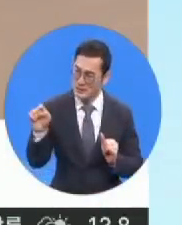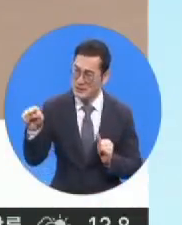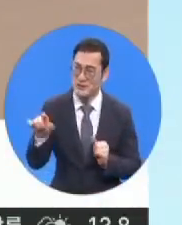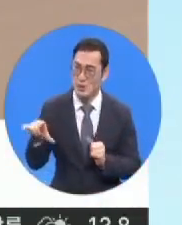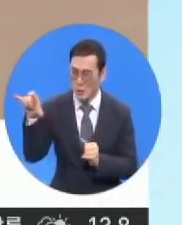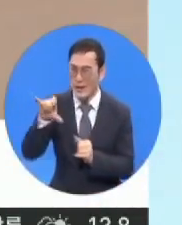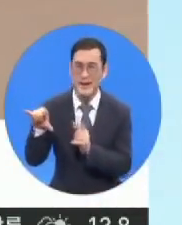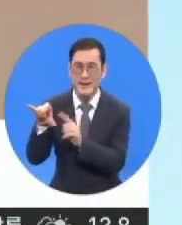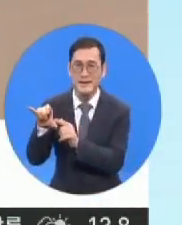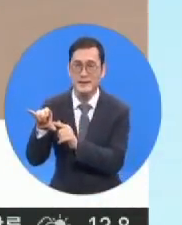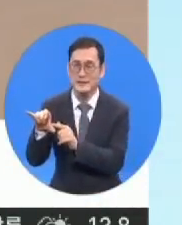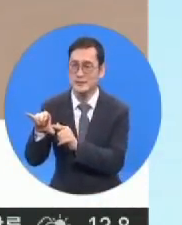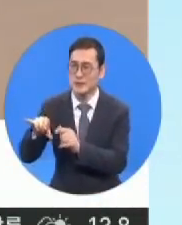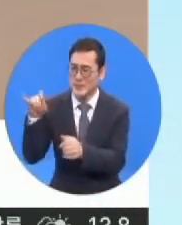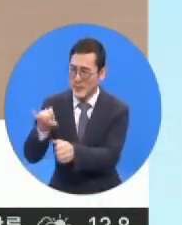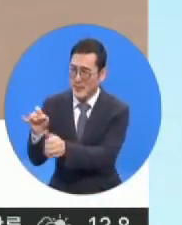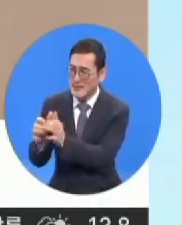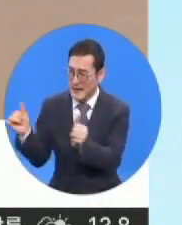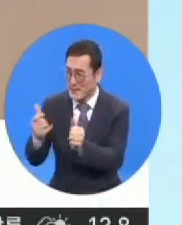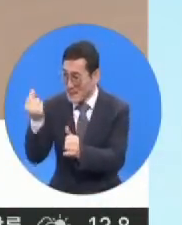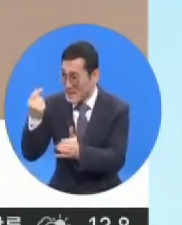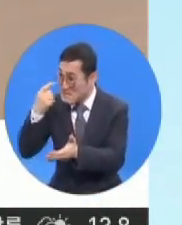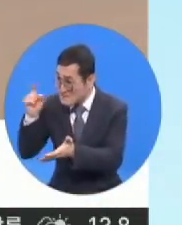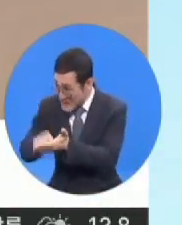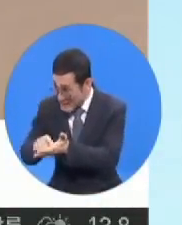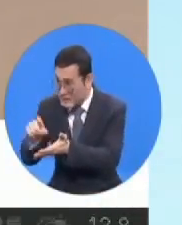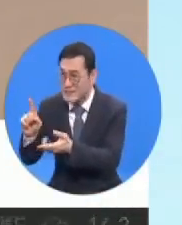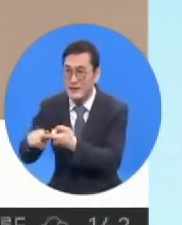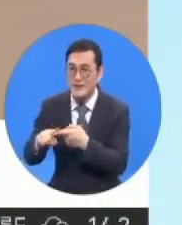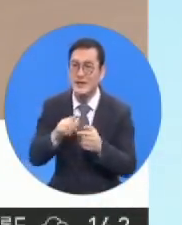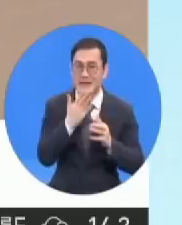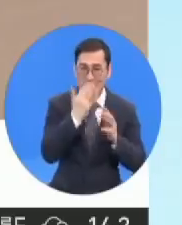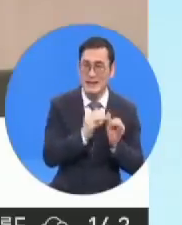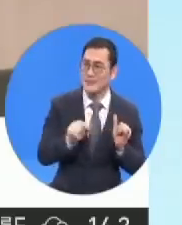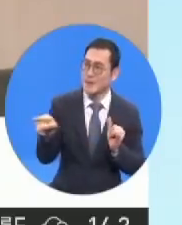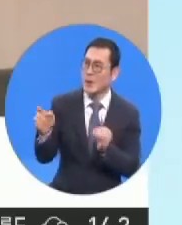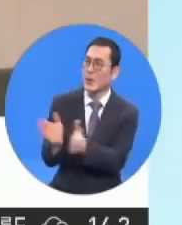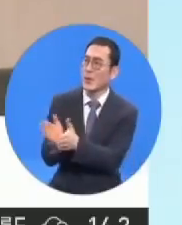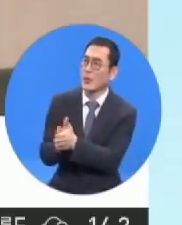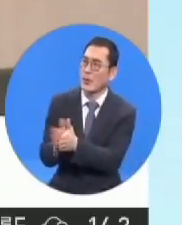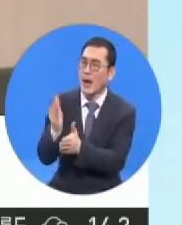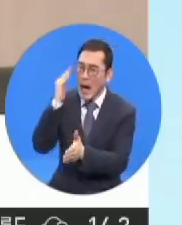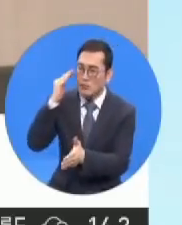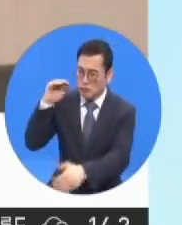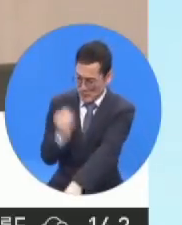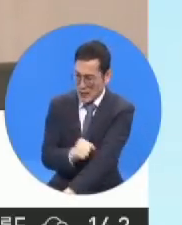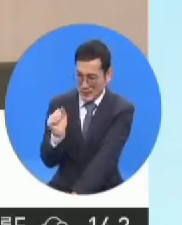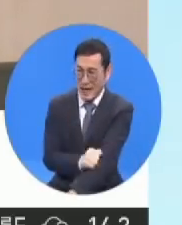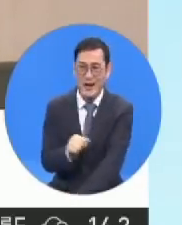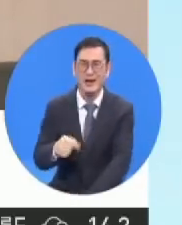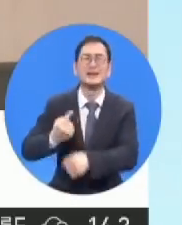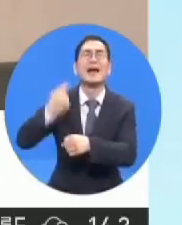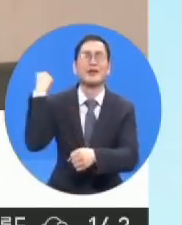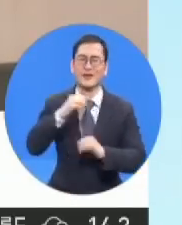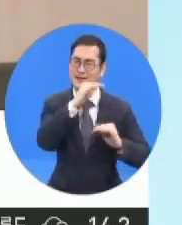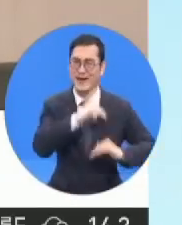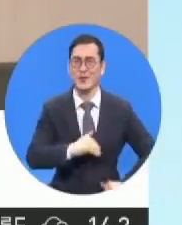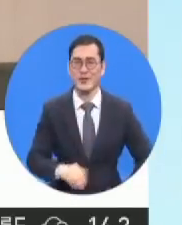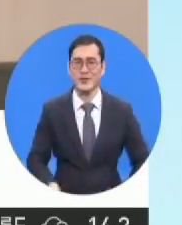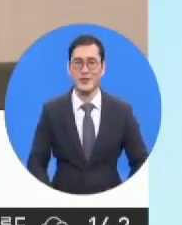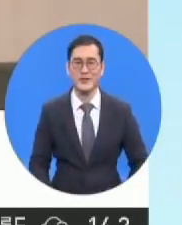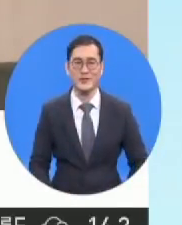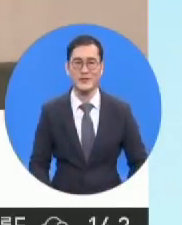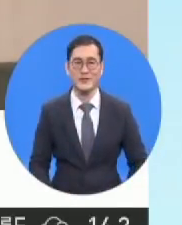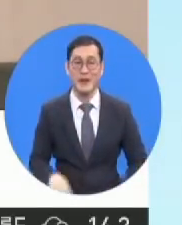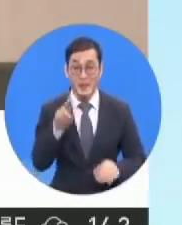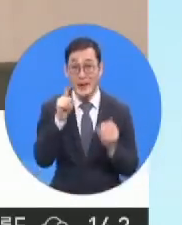확진자들을 찾아내는 과정. 네. 이에 대해서 이스라엘 총리가 칭찬을 했던 건데. 아, 그러니까 1년 전 기사를 네, 인용했다는 말씀이세요? 그런데 이제 박영선 후보 입장에서는